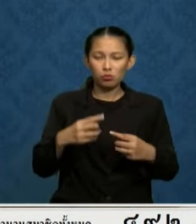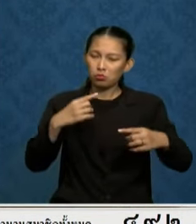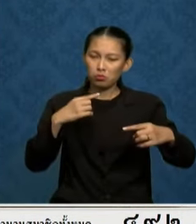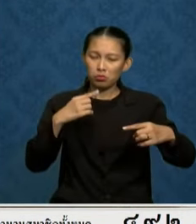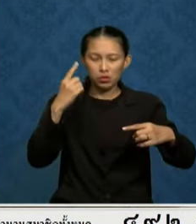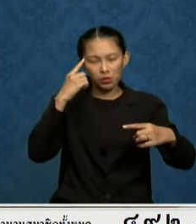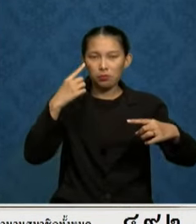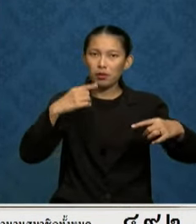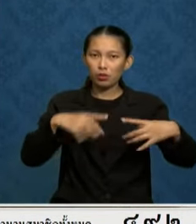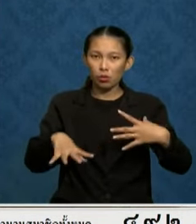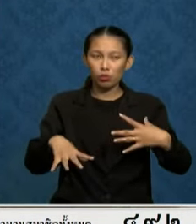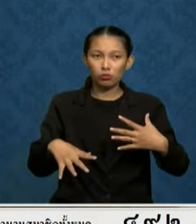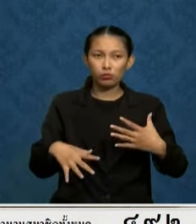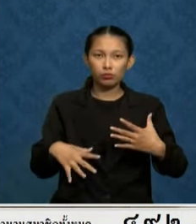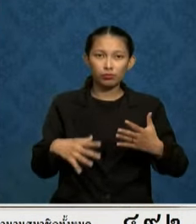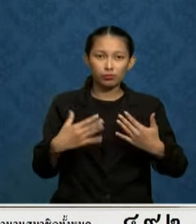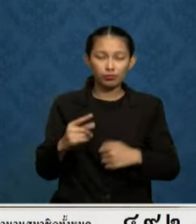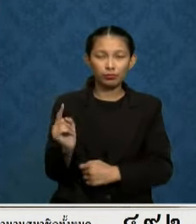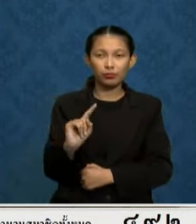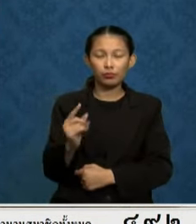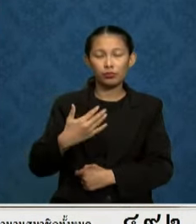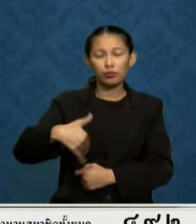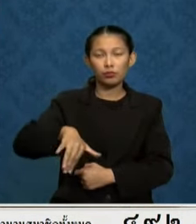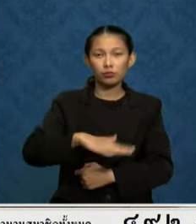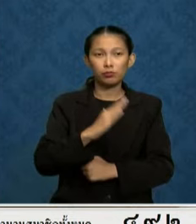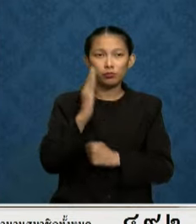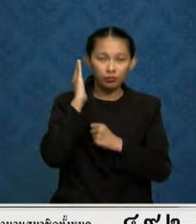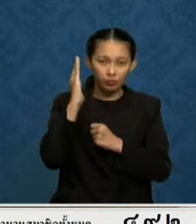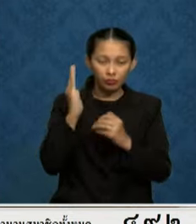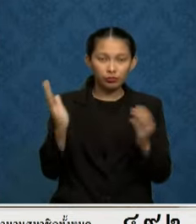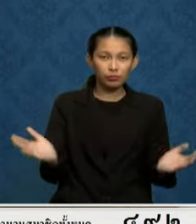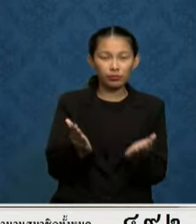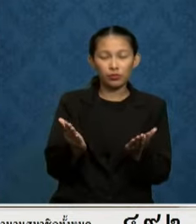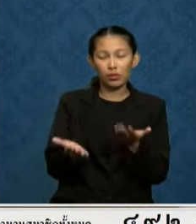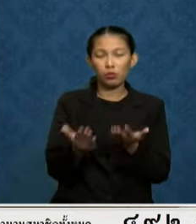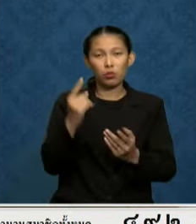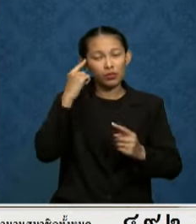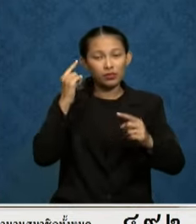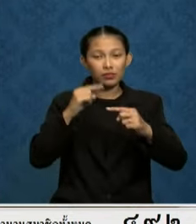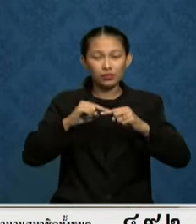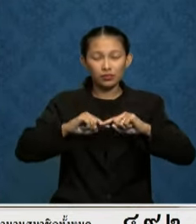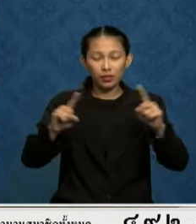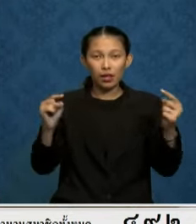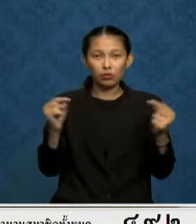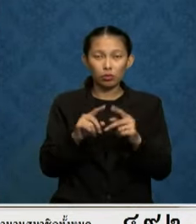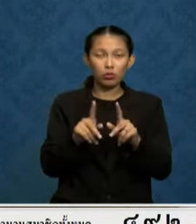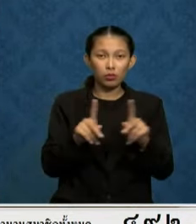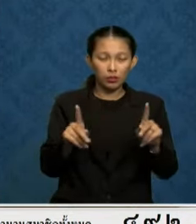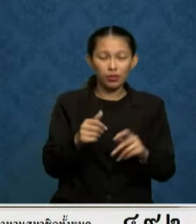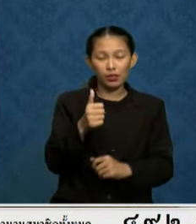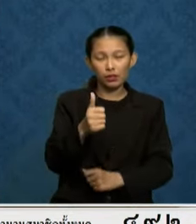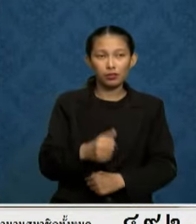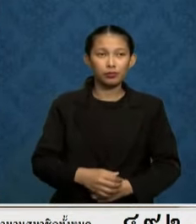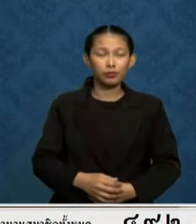งและกอา tu จะอภิพรายสนัสนุนหรอเหต่างจากรายงานของนักเมดิการได้